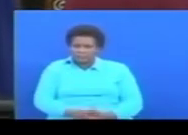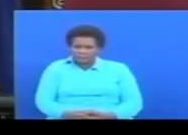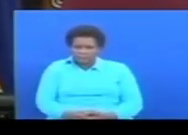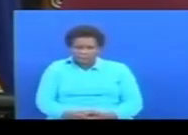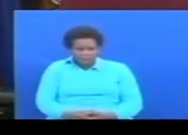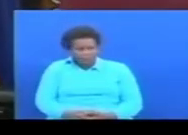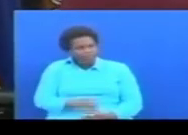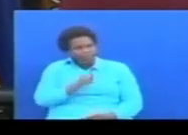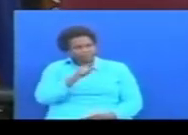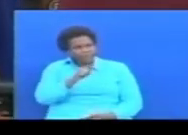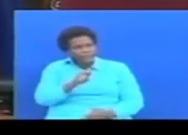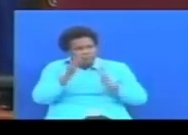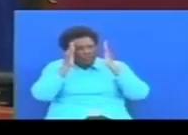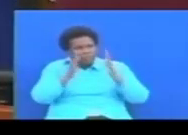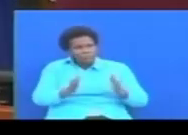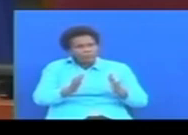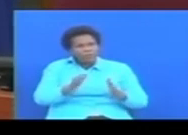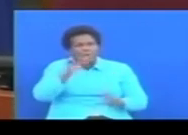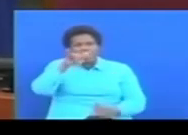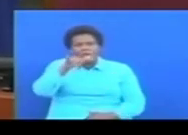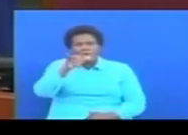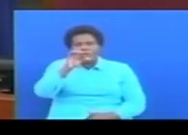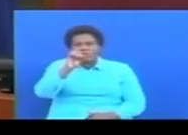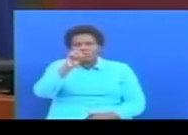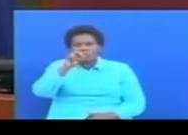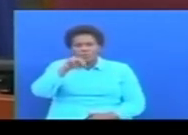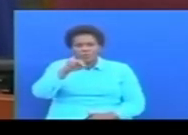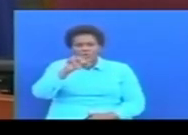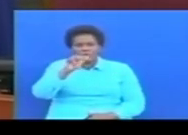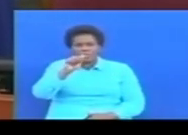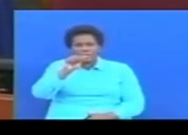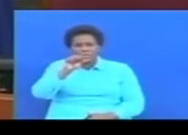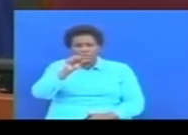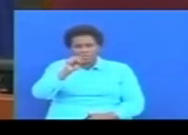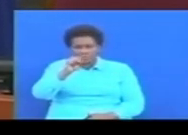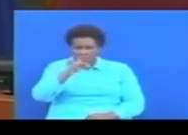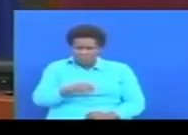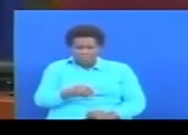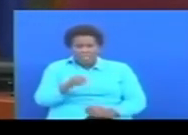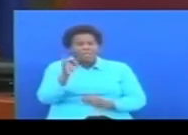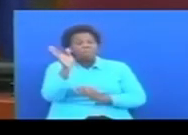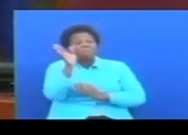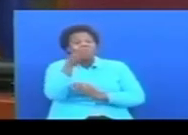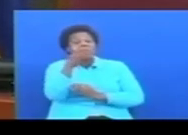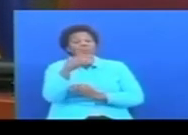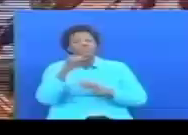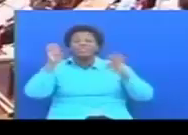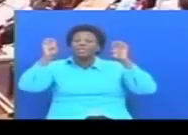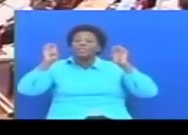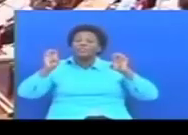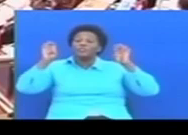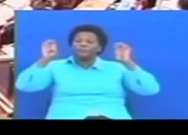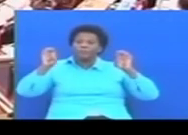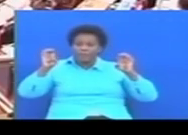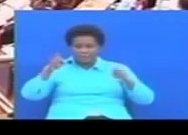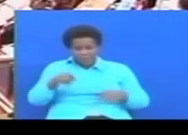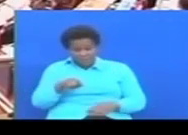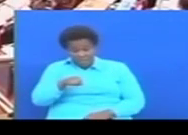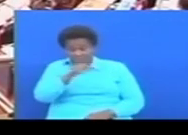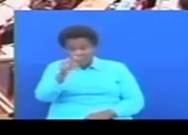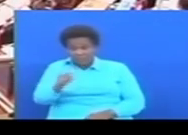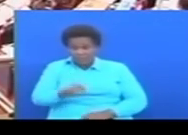Mheshimiwa Jonas Joseph Sanbe ambaye ni balozi wa Ethiopia nchini Tanzania.